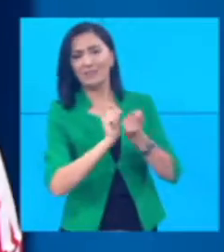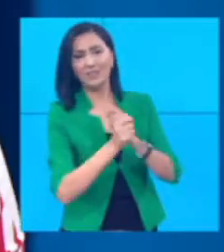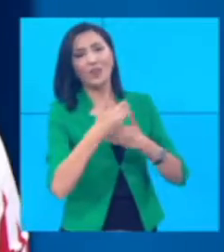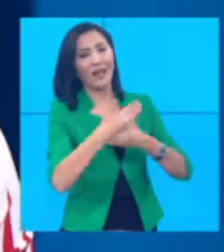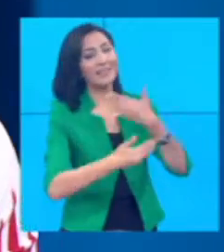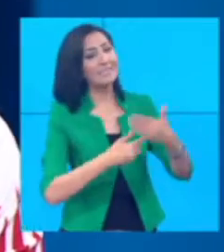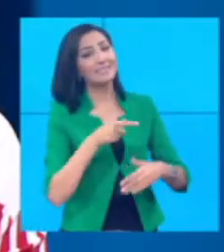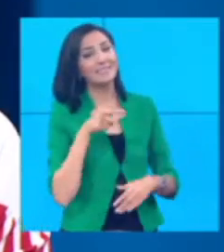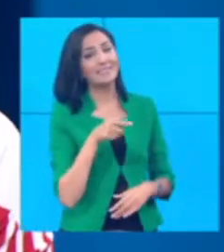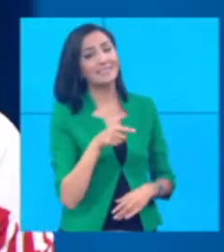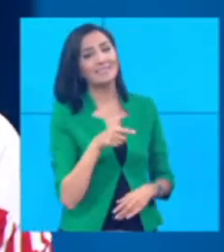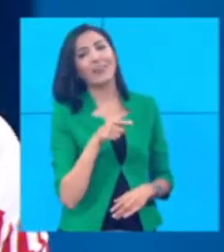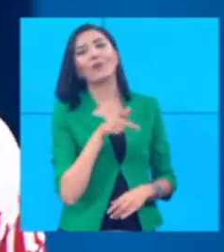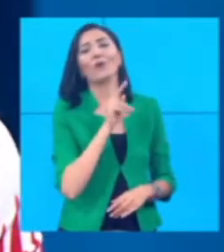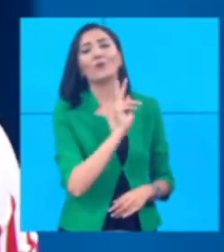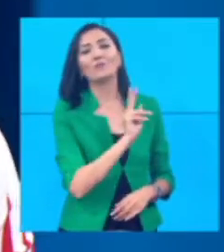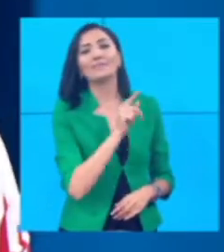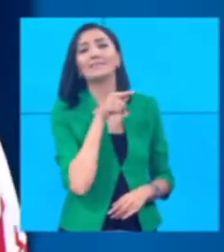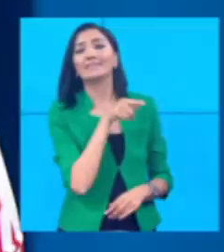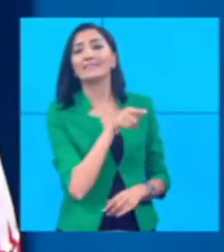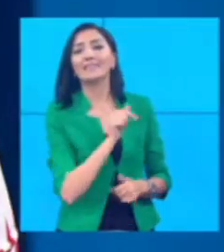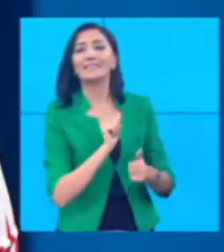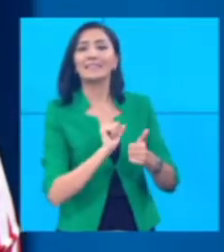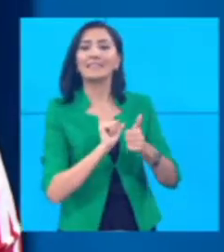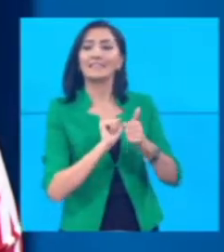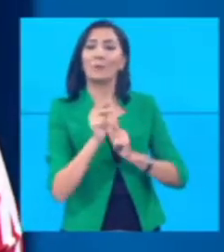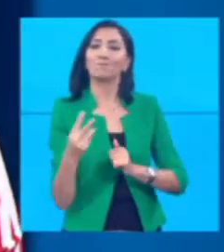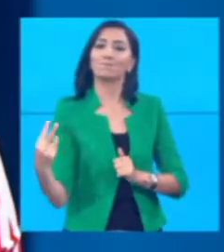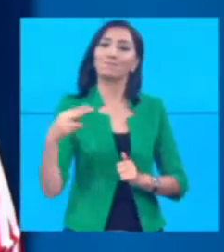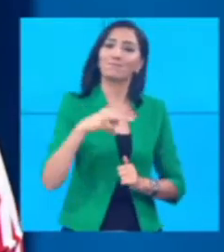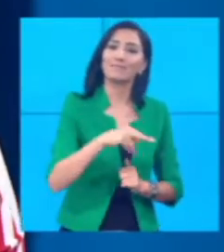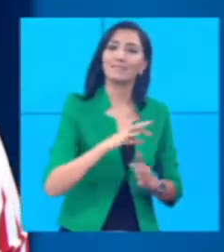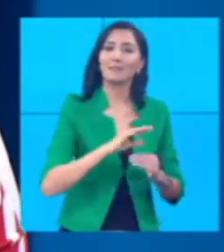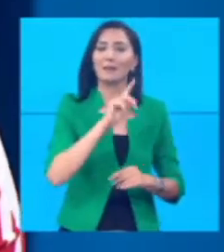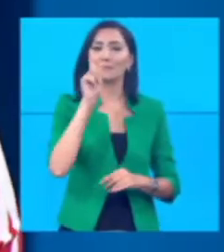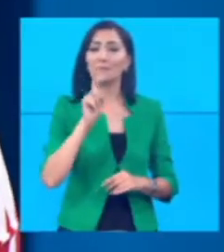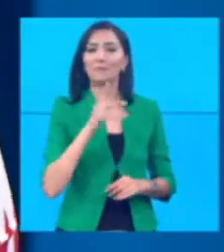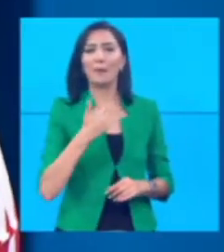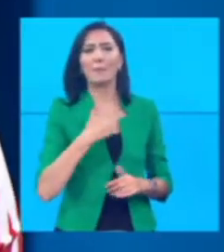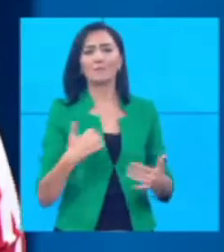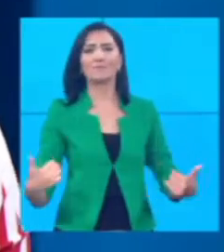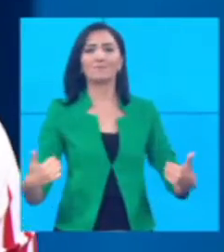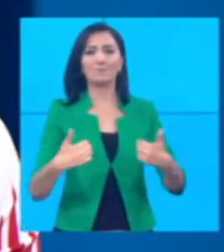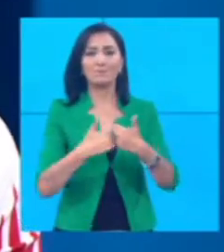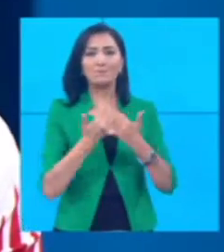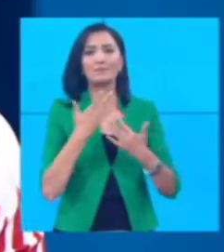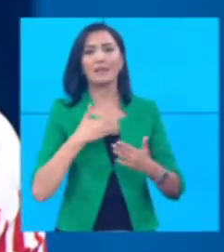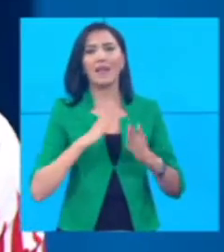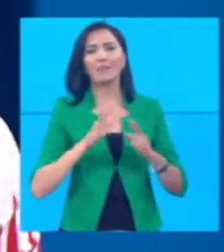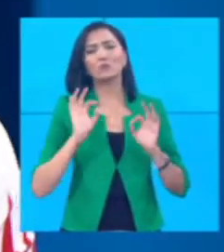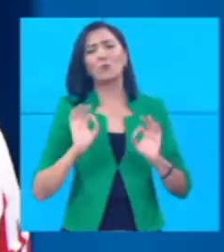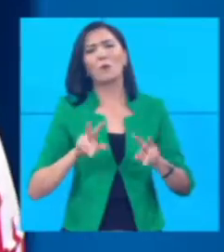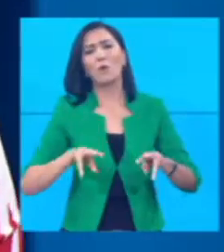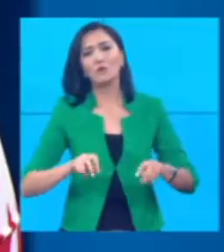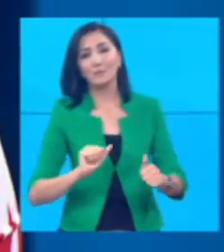değiştirdiğini tekrar anlatırsan böyle onları spora teşvik edici şekilde. Ben kaza geçirdiğimde evde